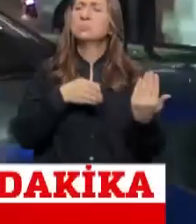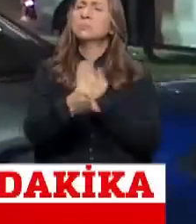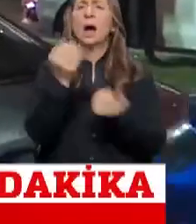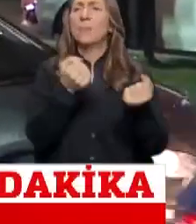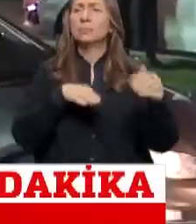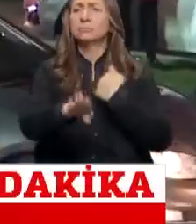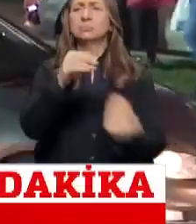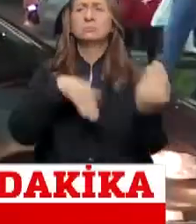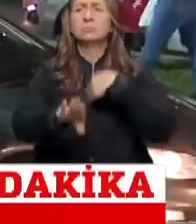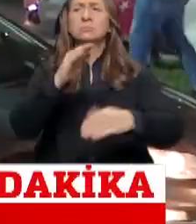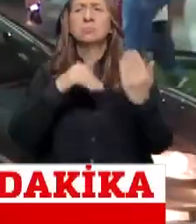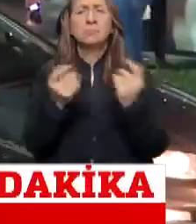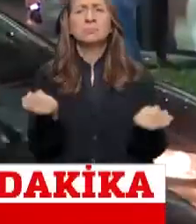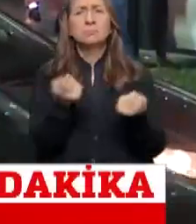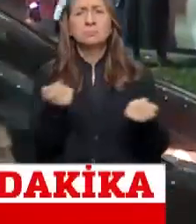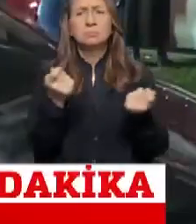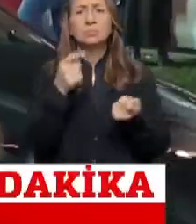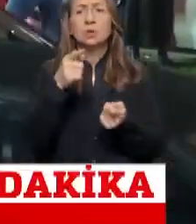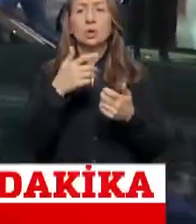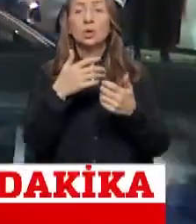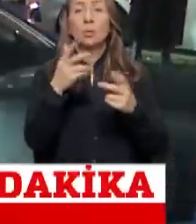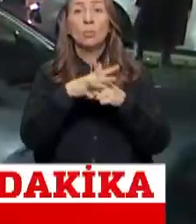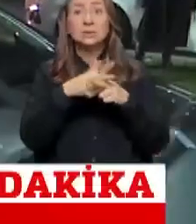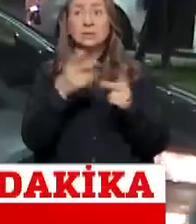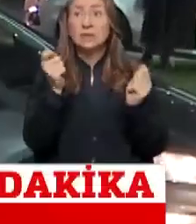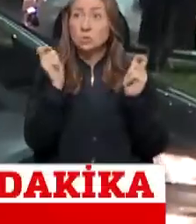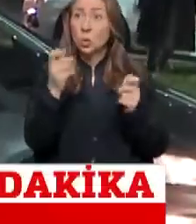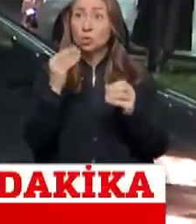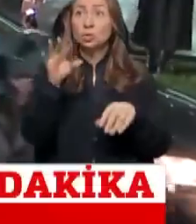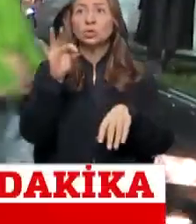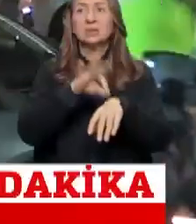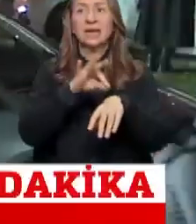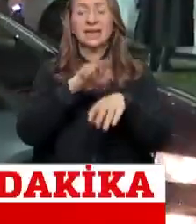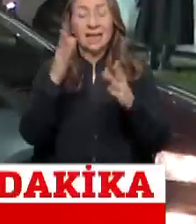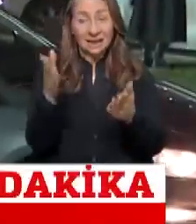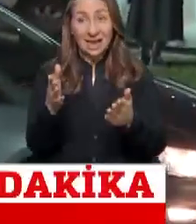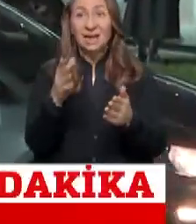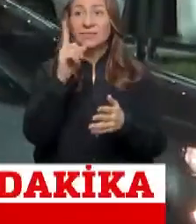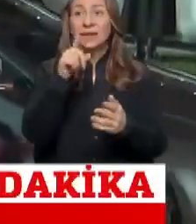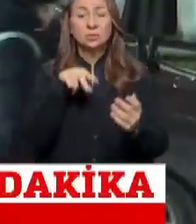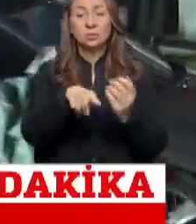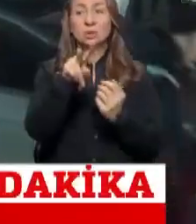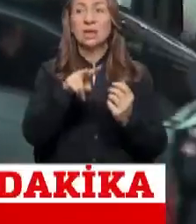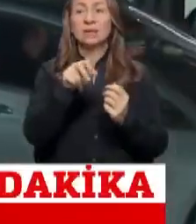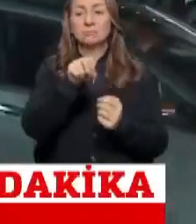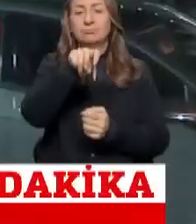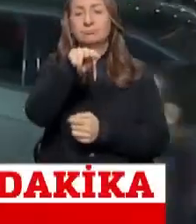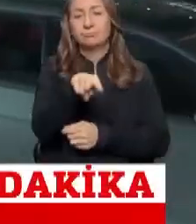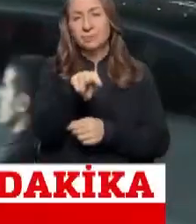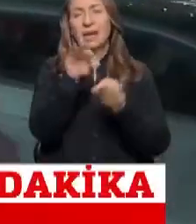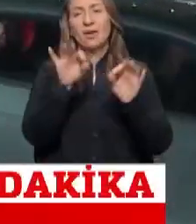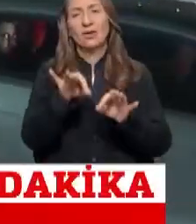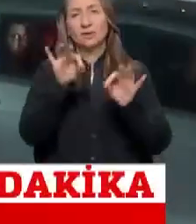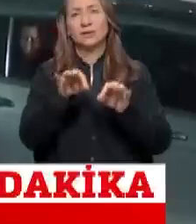araç trafiği verilmeye çalışıldı. Bu da güvenlik güçlerini zora sokmuştu. Şu dakikalarda da tek şeritten iki şeride doğru